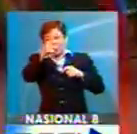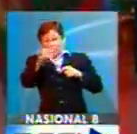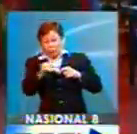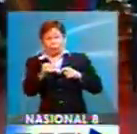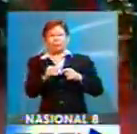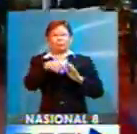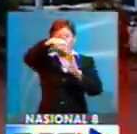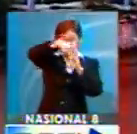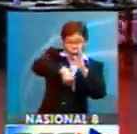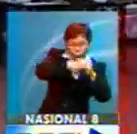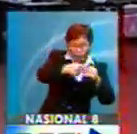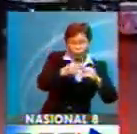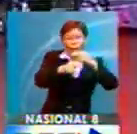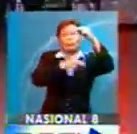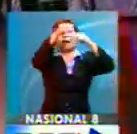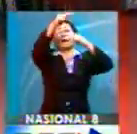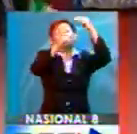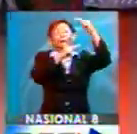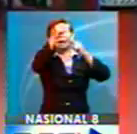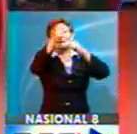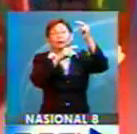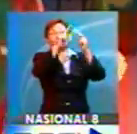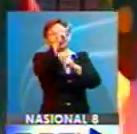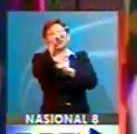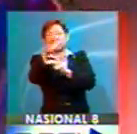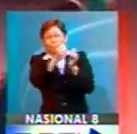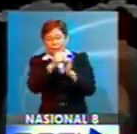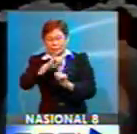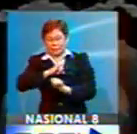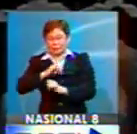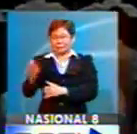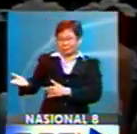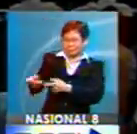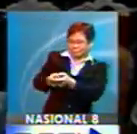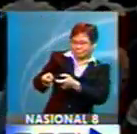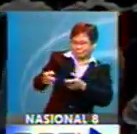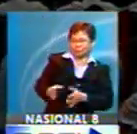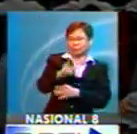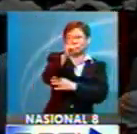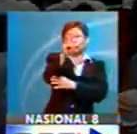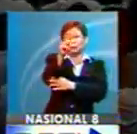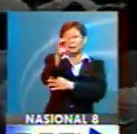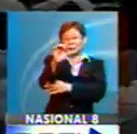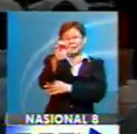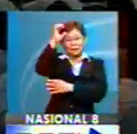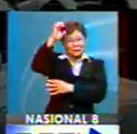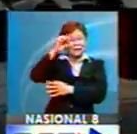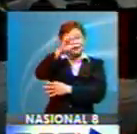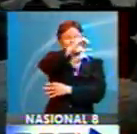dengan lebih lanjut lagi mengenai bangunan UTC Sabah, bersama saya pada ketika ini adalah penyelaras operasi UTC Encik